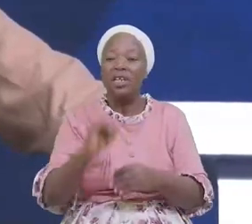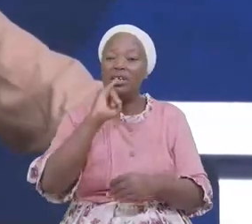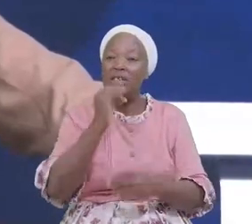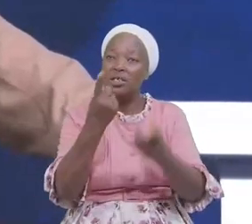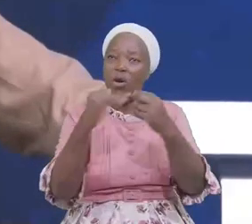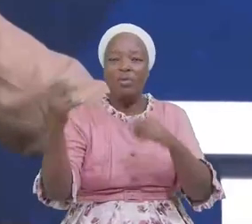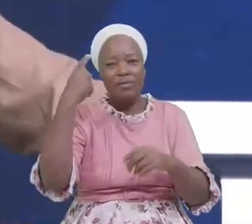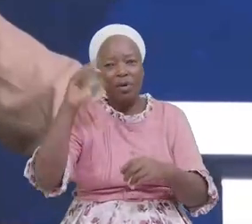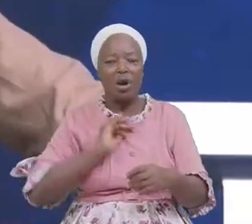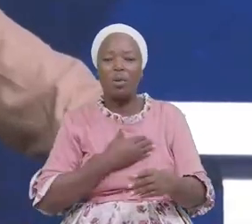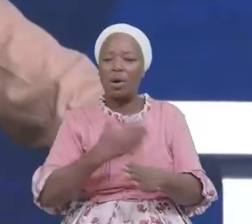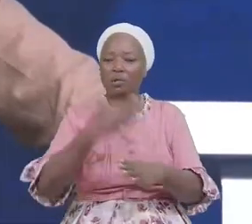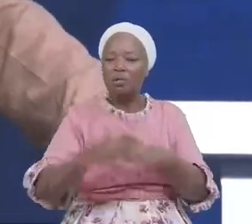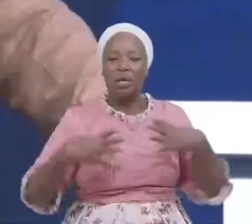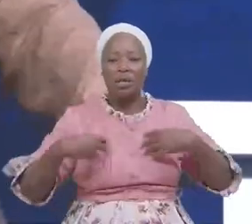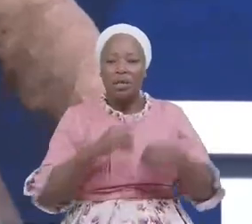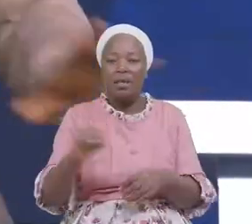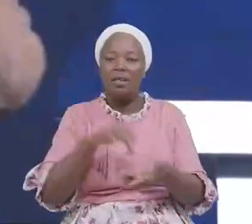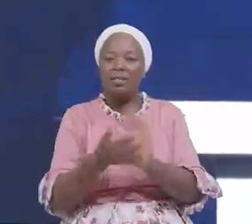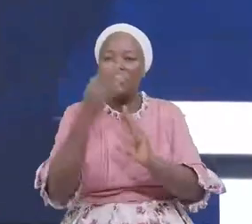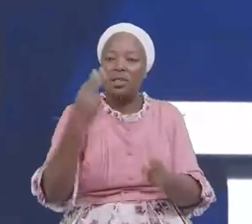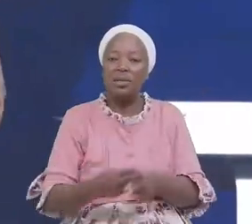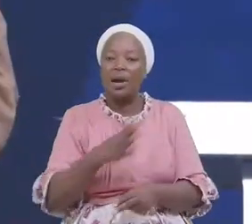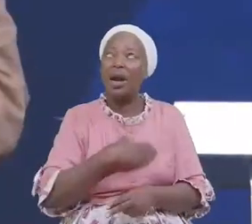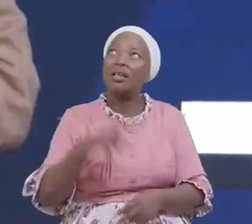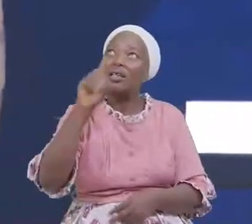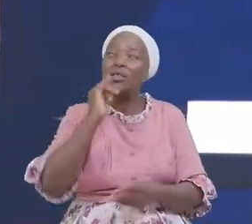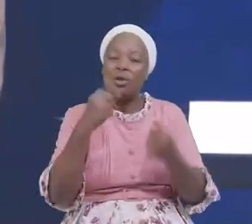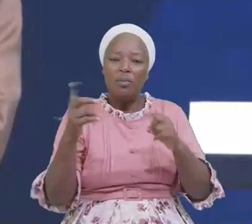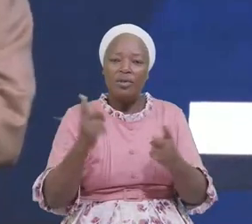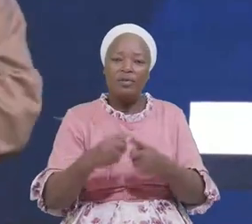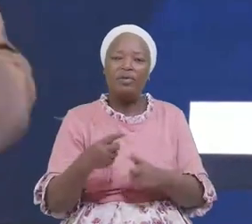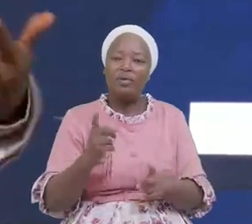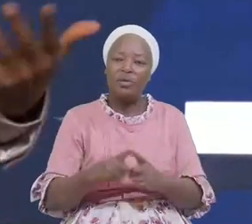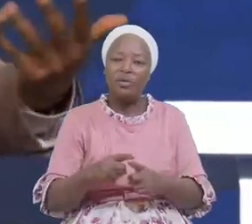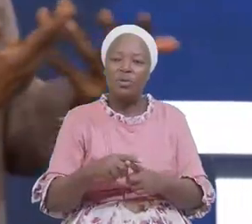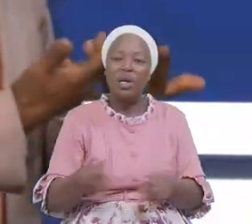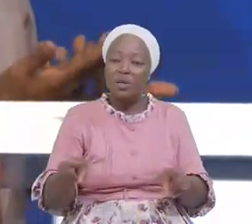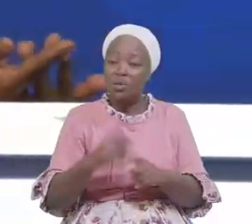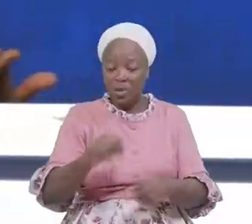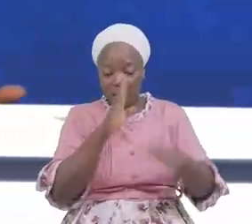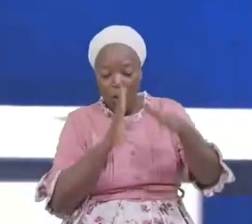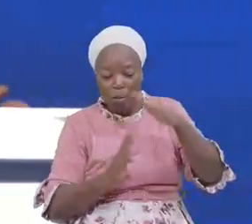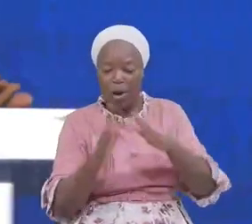Ça vient pour notre guérison totale. Et ça vient pour les humbles.